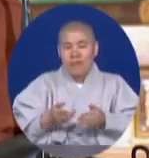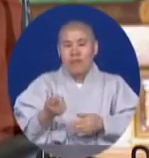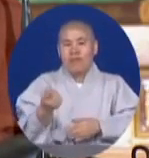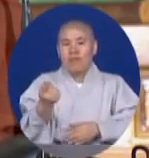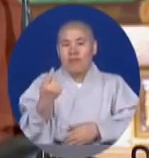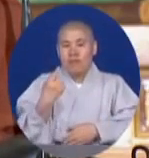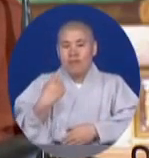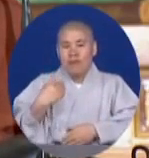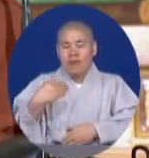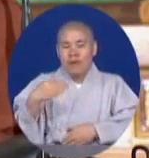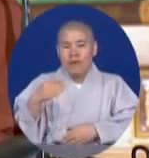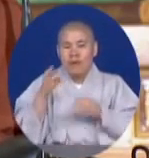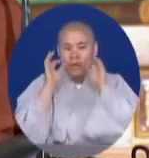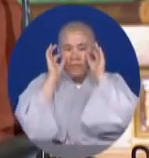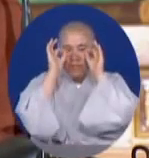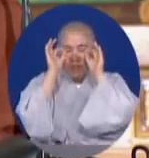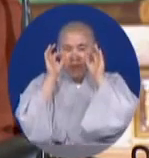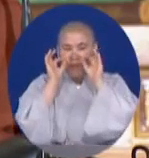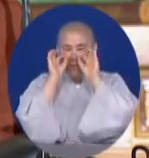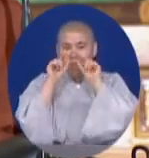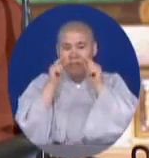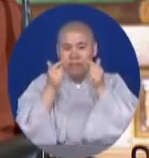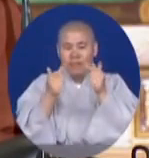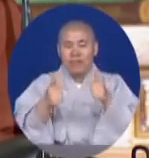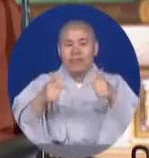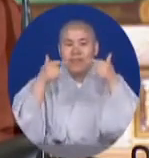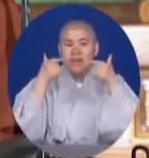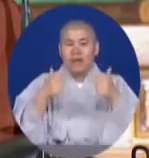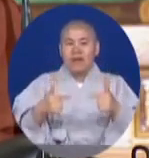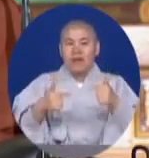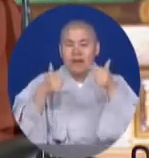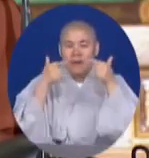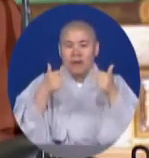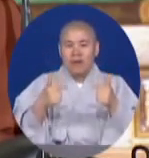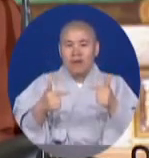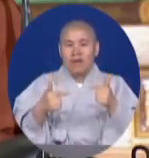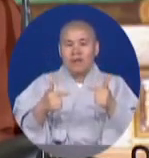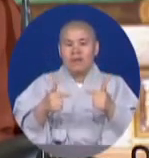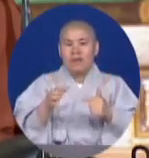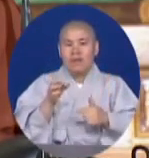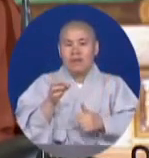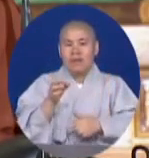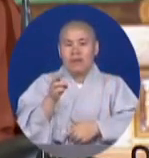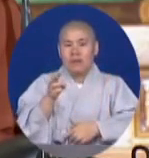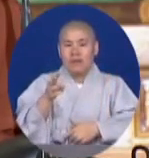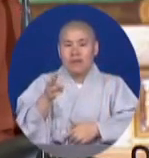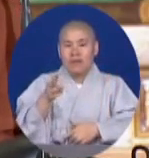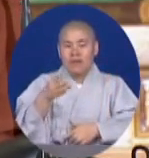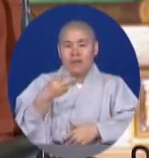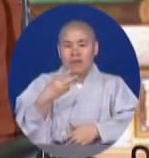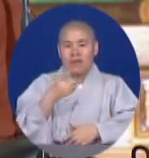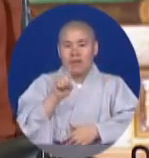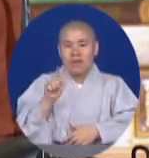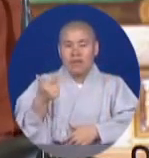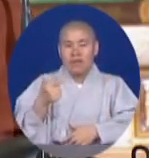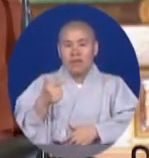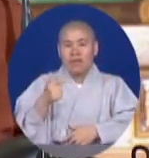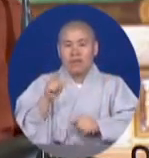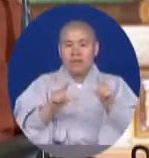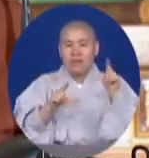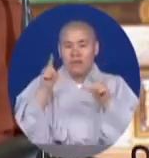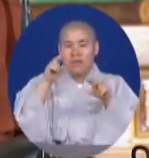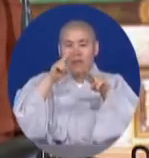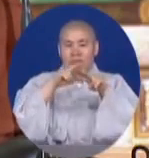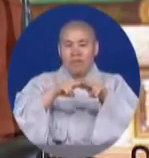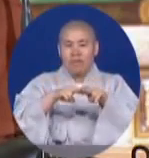오나 가나 보이나 안 보이나 늘 열반상에 앉아있다. 이 깨닫고 보면 이렇게 되는 거예요.